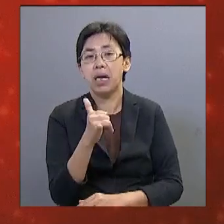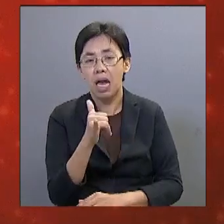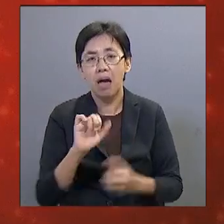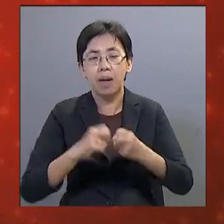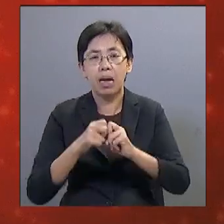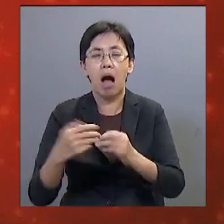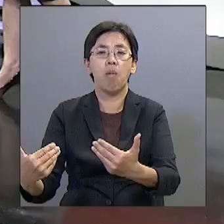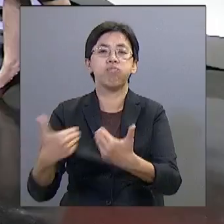มาทำร้ายเราได้ค่ะ